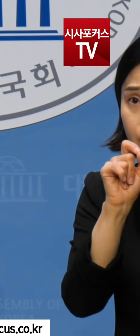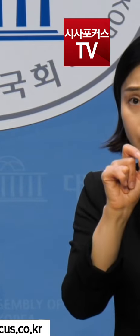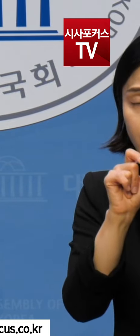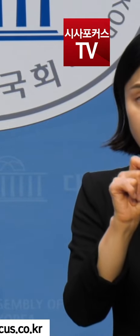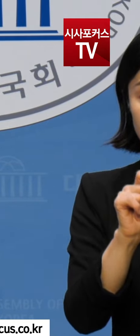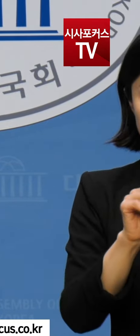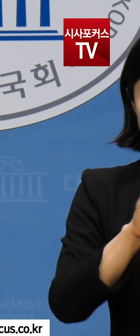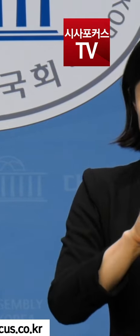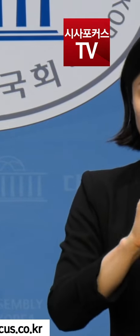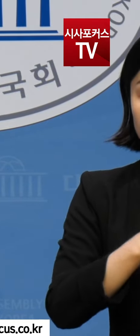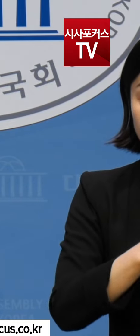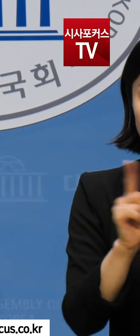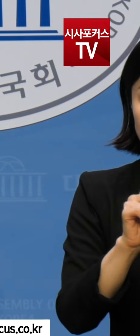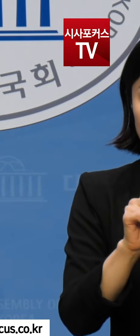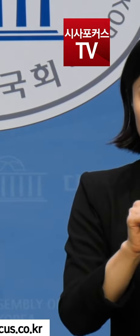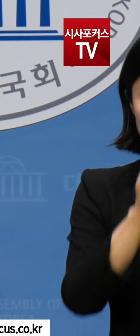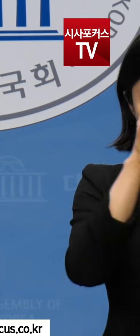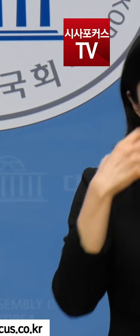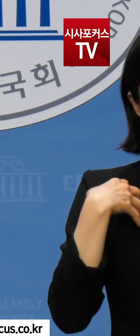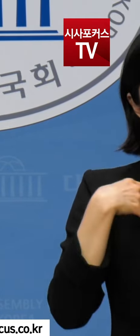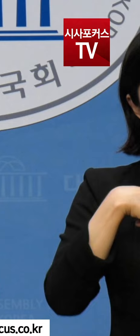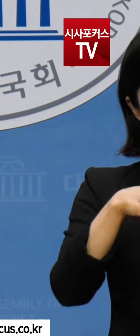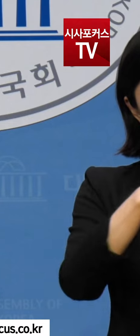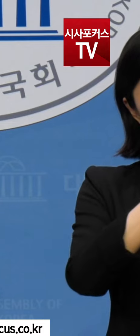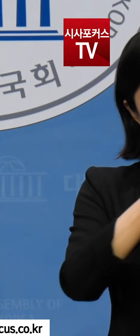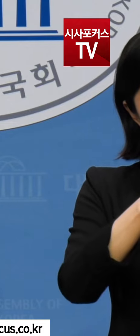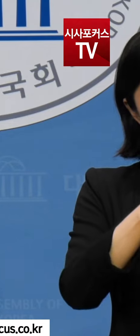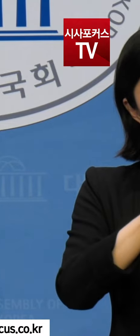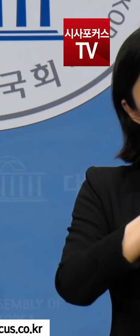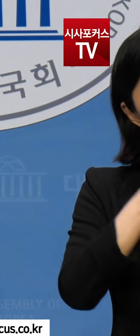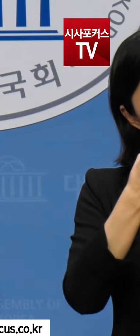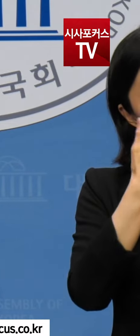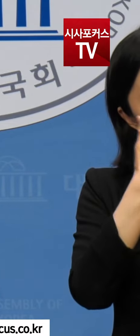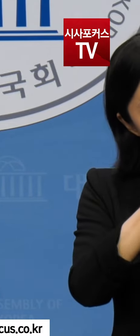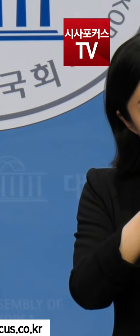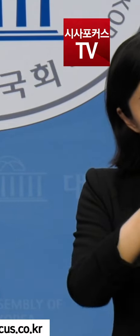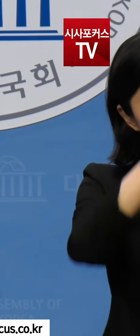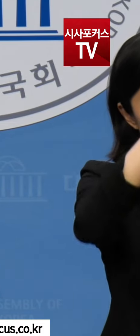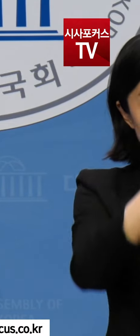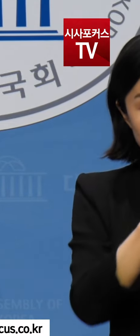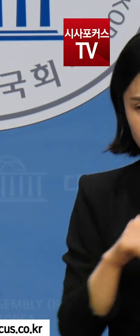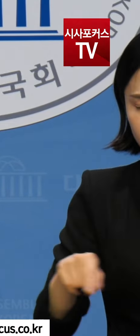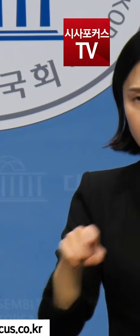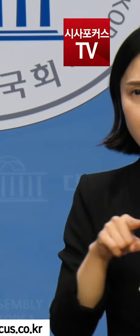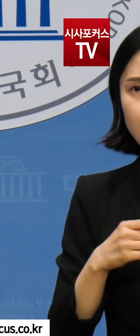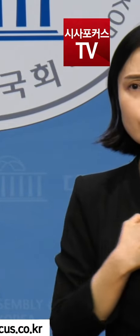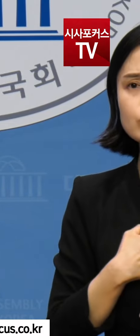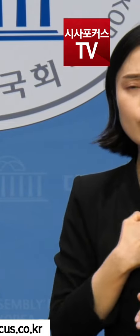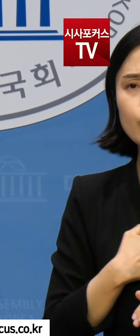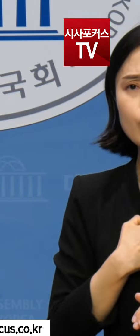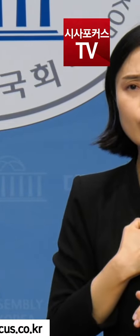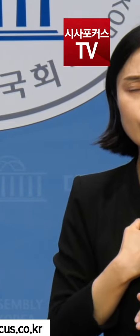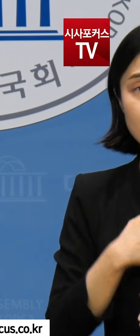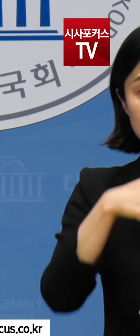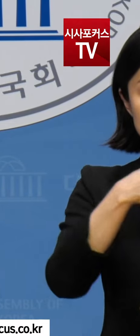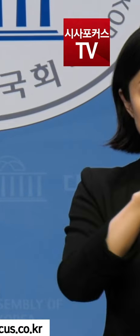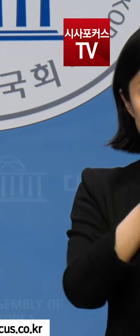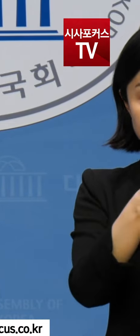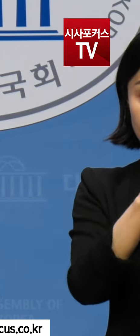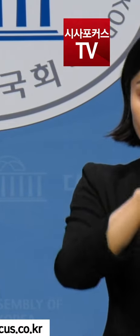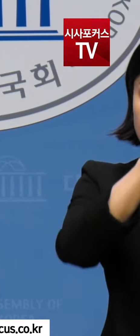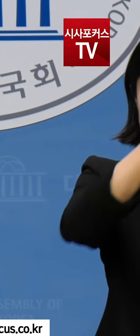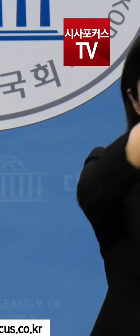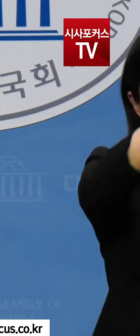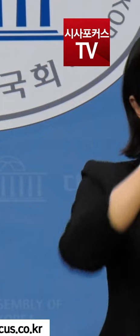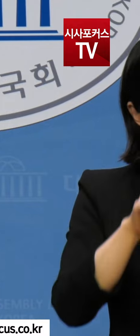기업들은 조폐공사의 계약이 변경되는지 문의했으나 조폐공사는 본래의 계약대로 진행하라며 추후 손해에